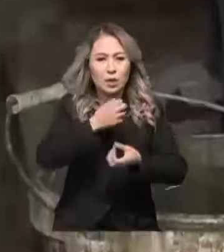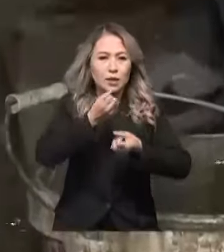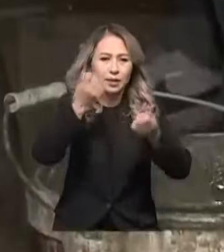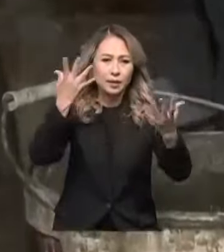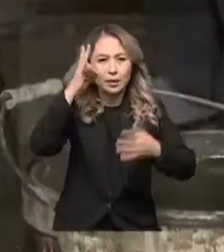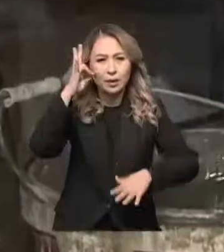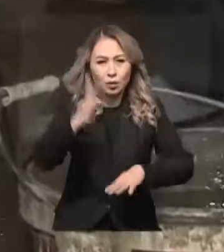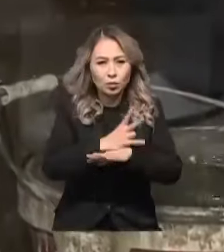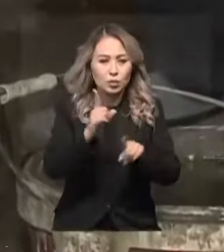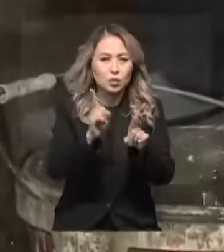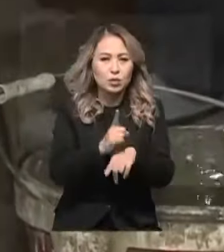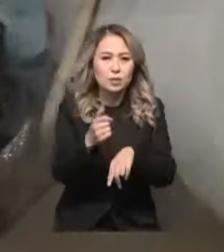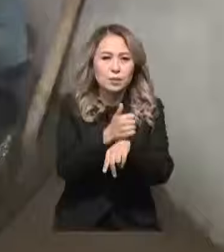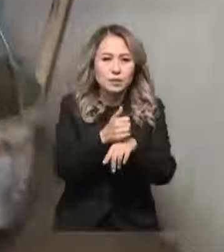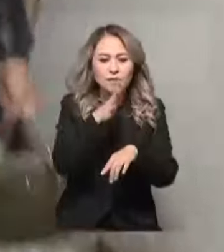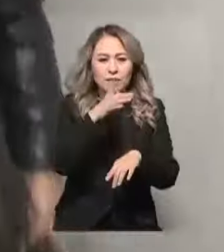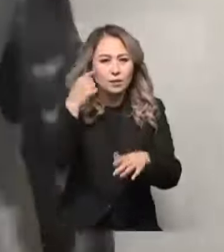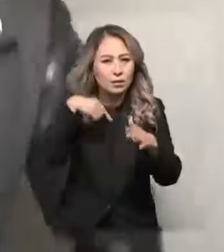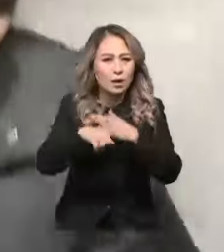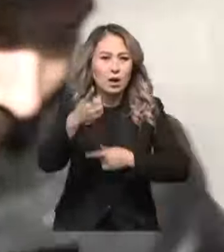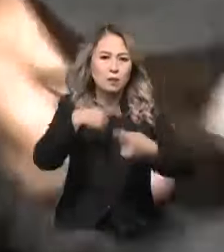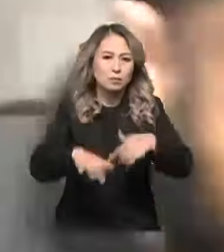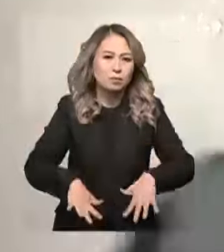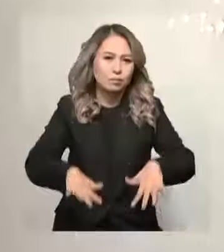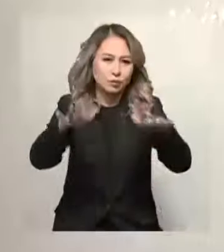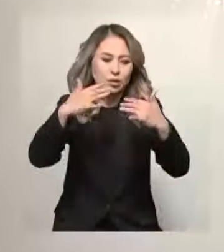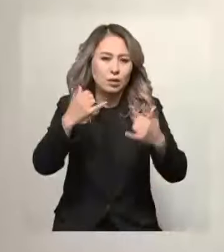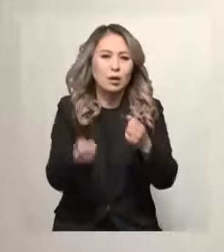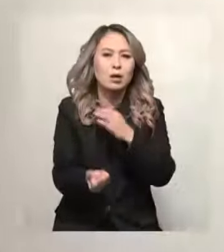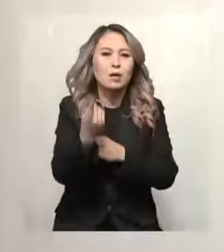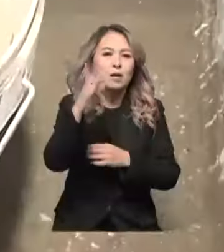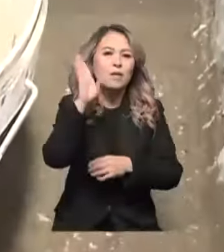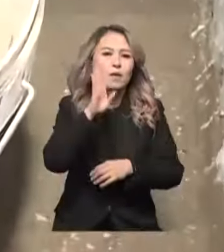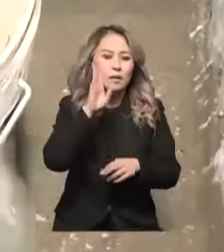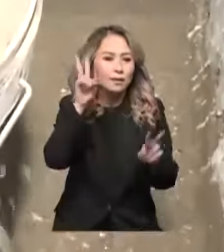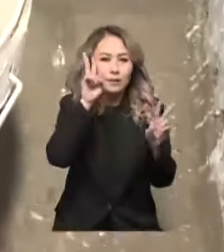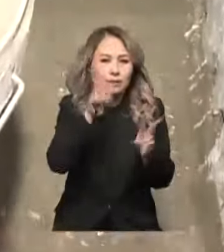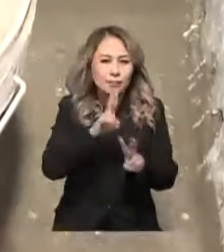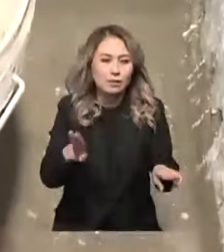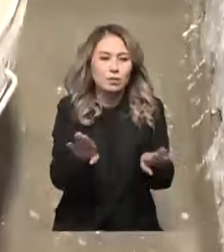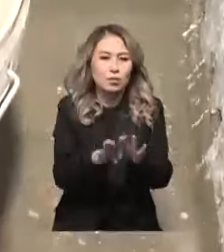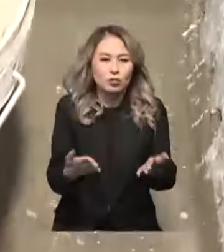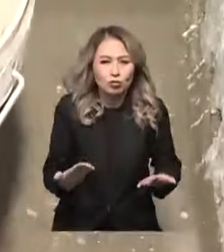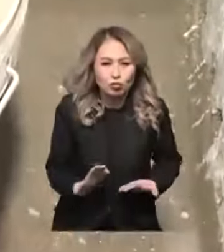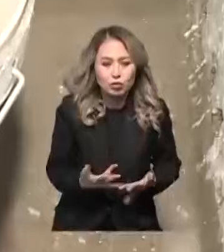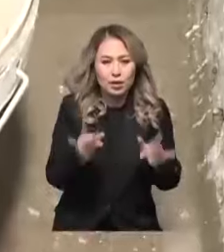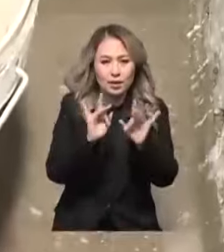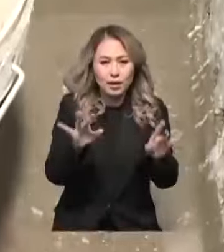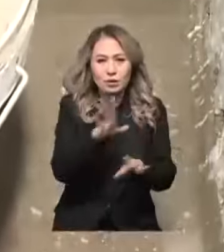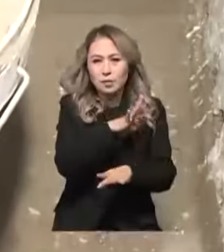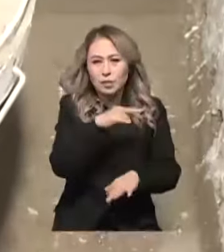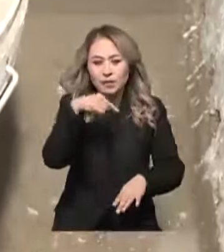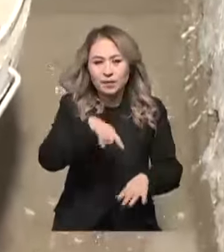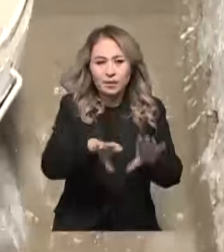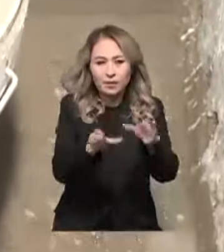де, бірнеше сағатта үйдің жертөлесі қайта толады. Судың қайдан келіп жатқаны белгісіз, бірақ тұрғындардың айтуынша кешеннің